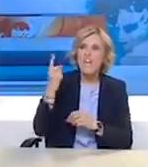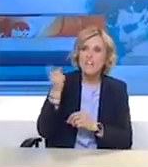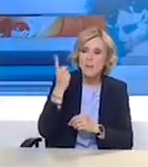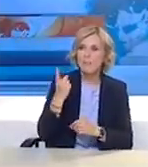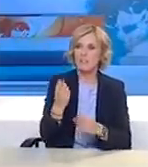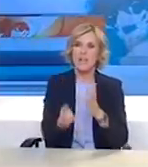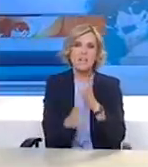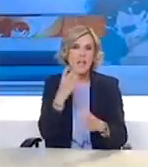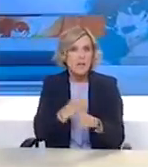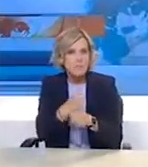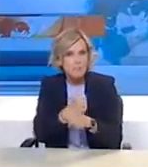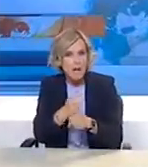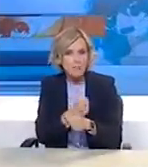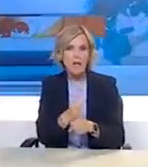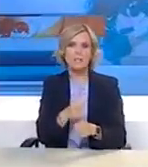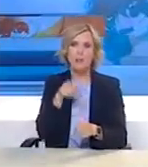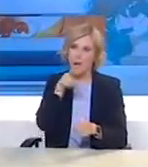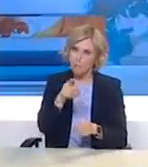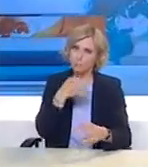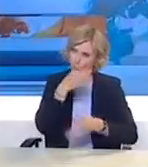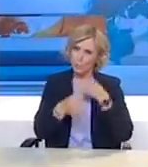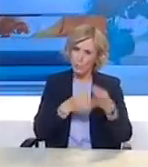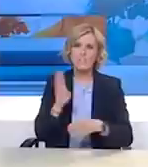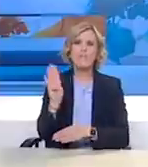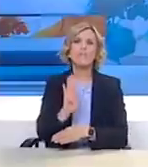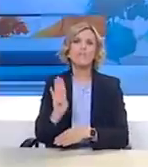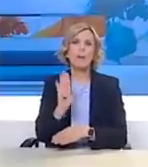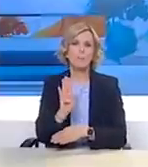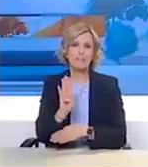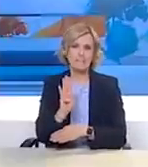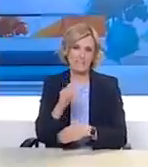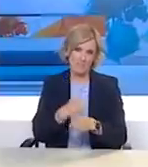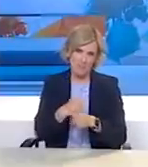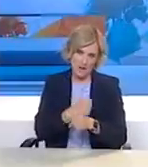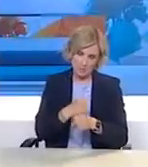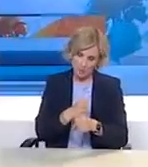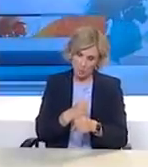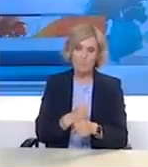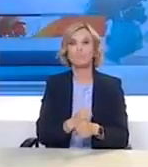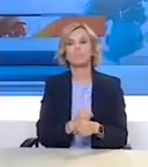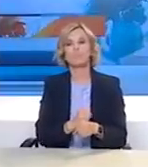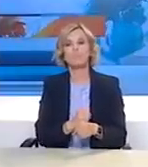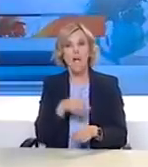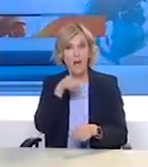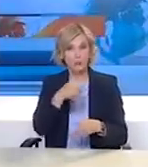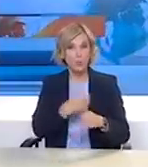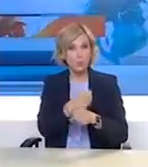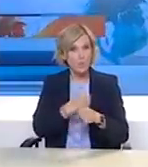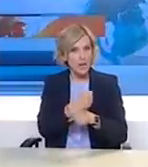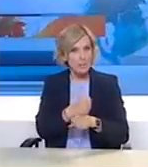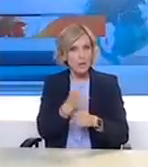φαρμάκων, όπως και αυτό που ήταν τότε ένα από τα δύο που ακούγονταν πιο έντονα. Είχε υπέρ του αυτό το φάρμακο